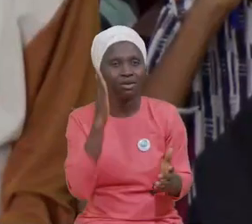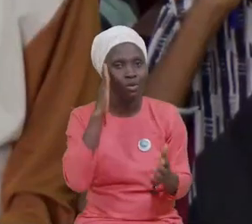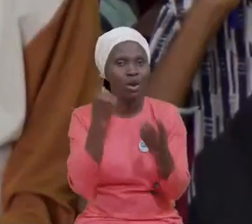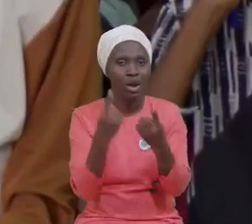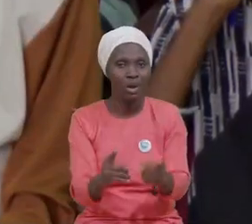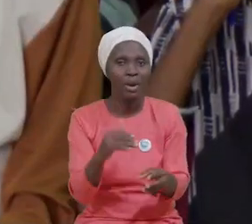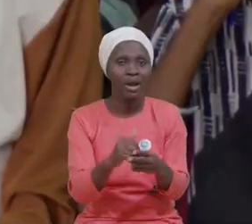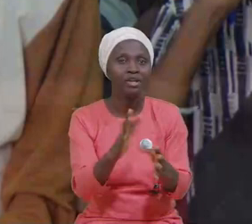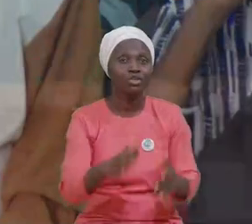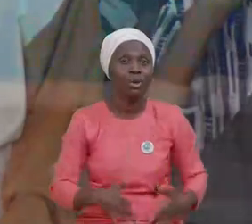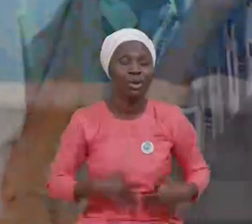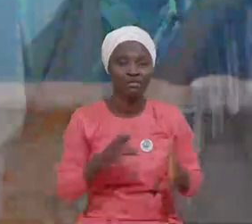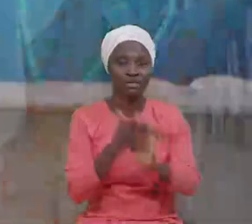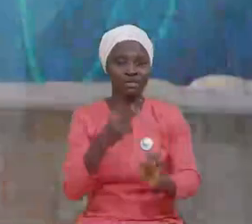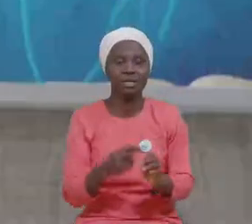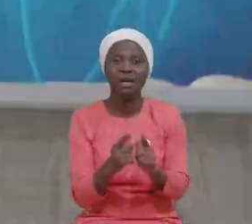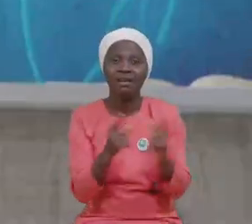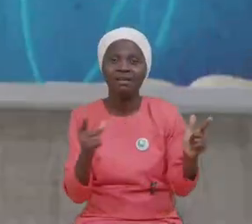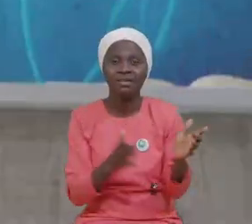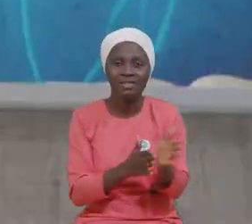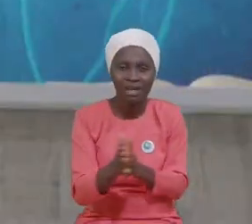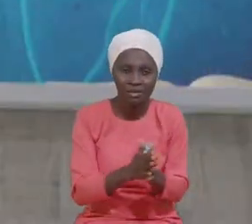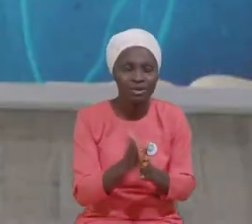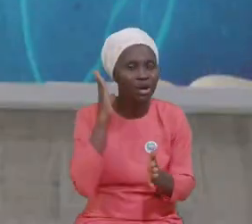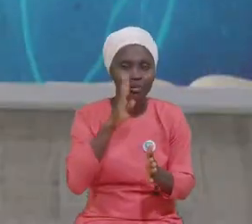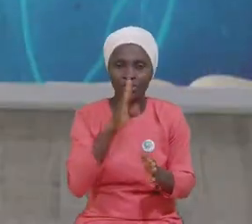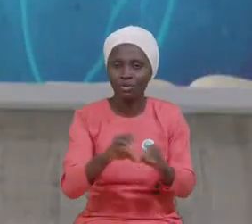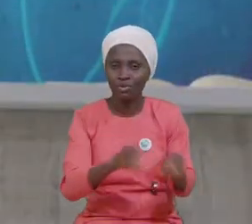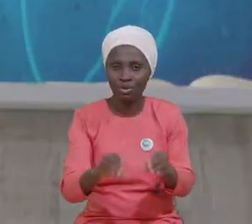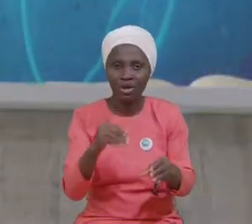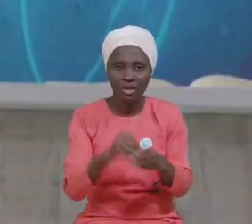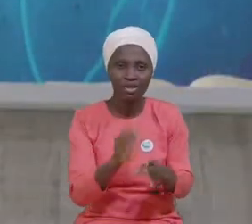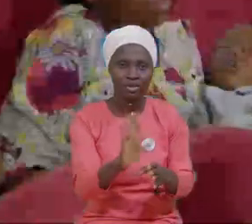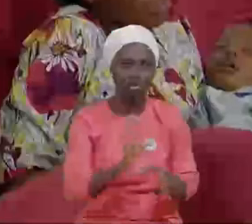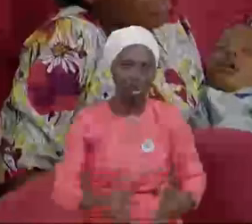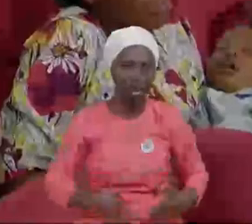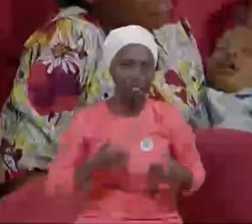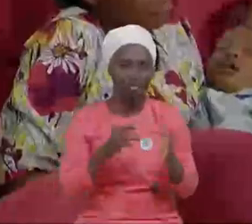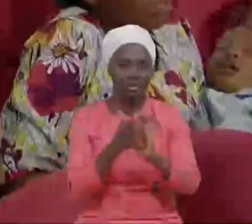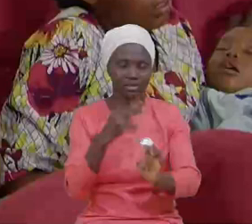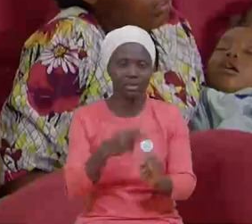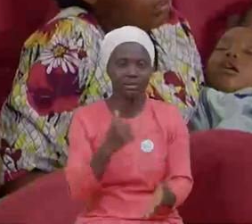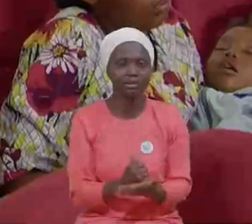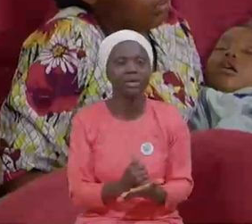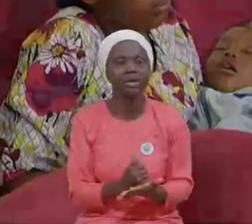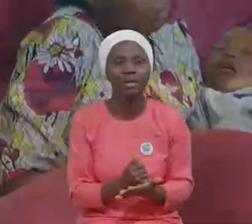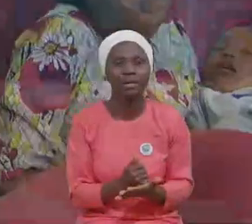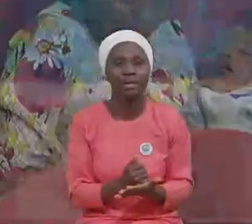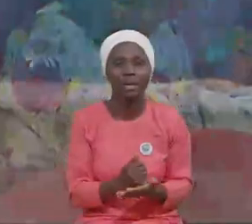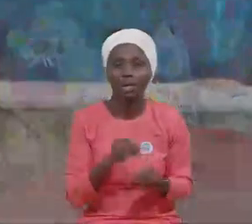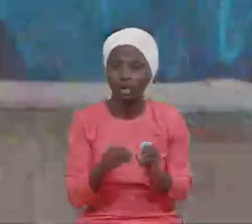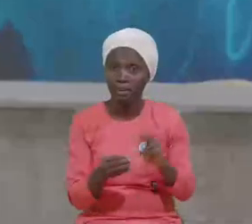vie. De grandes ambitions seront accomplies dans ta vie au nom de